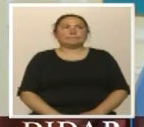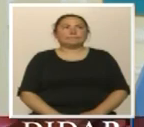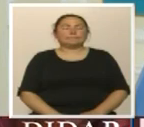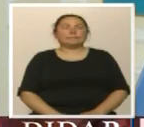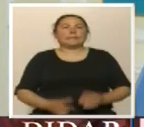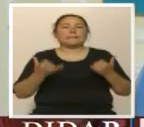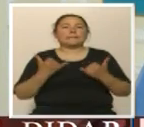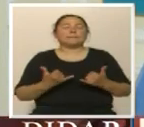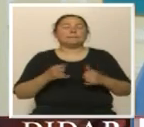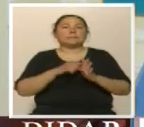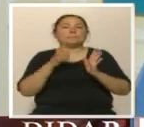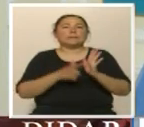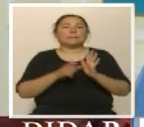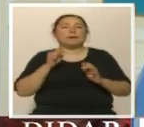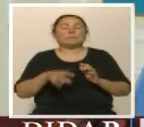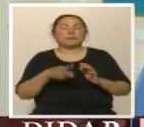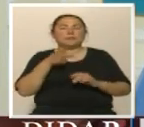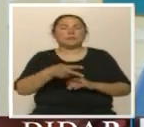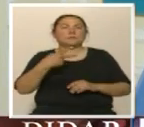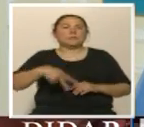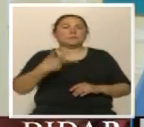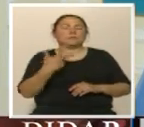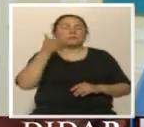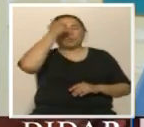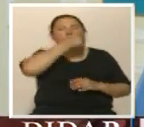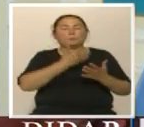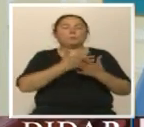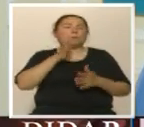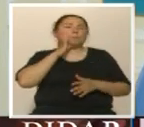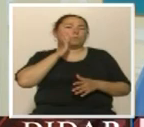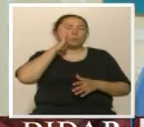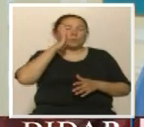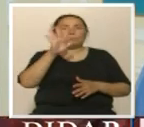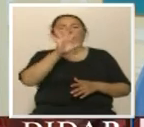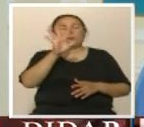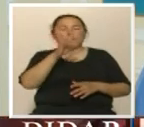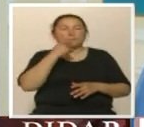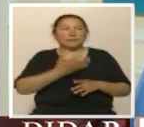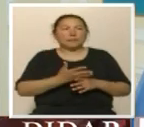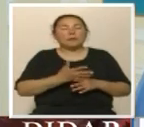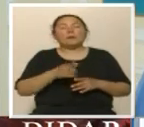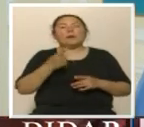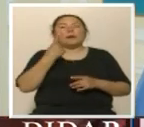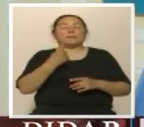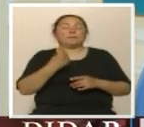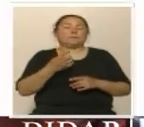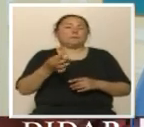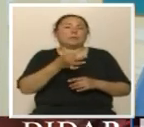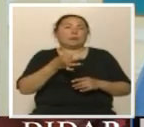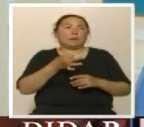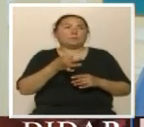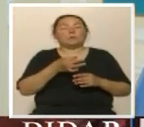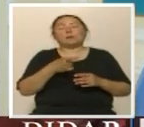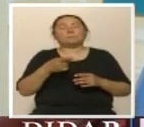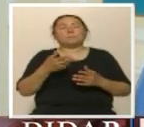сегодня 17 апреля 2023 года около 5 утра по астанинскому времени в одном из микрорайонов города